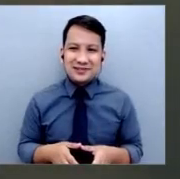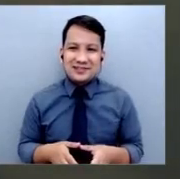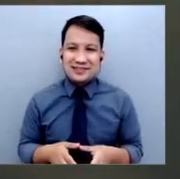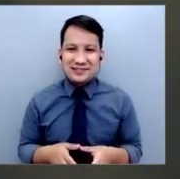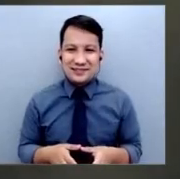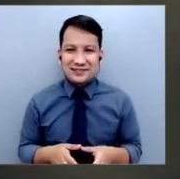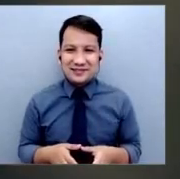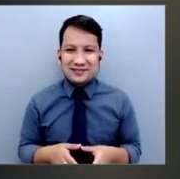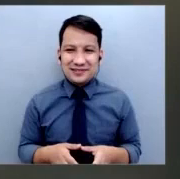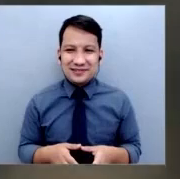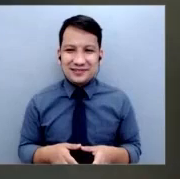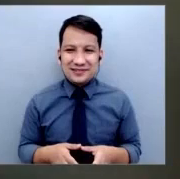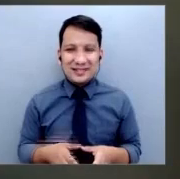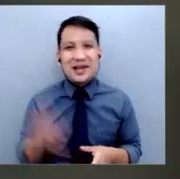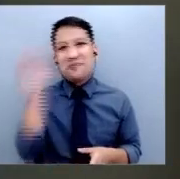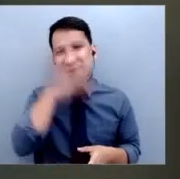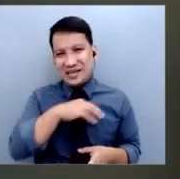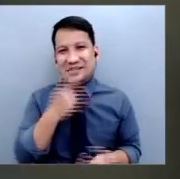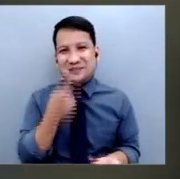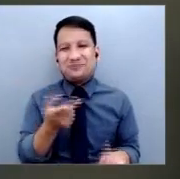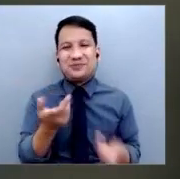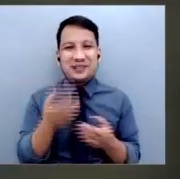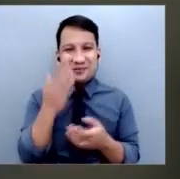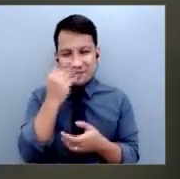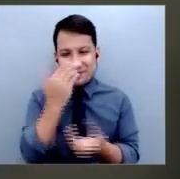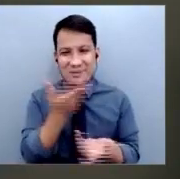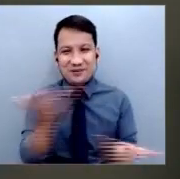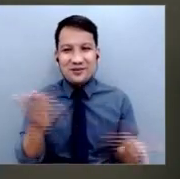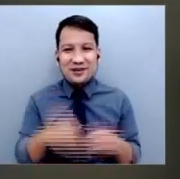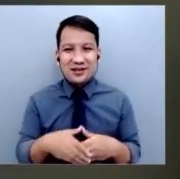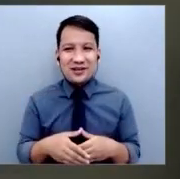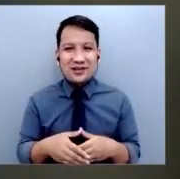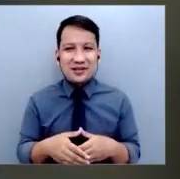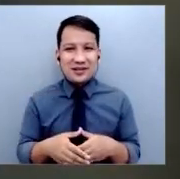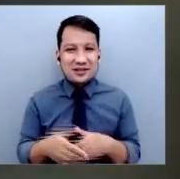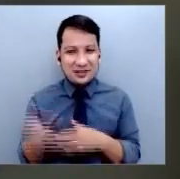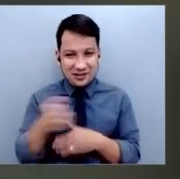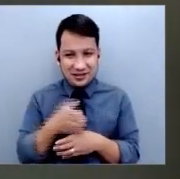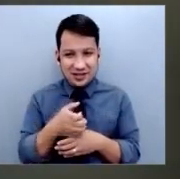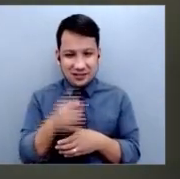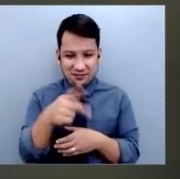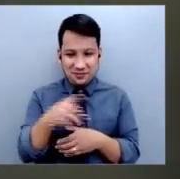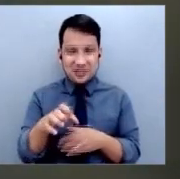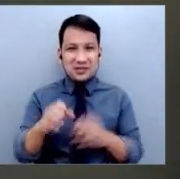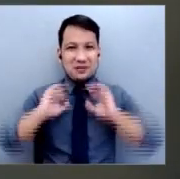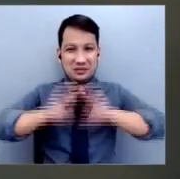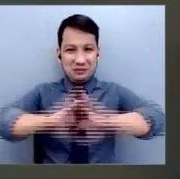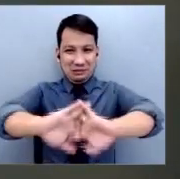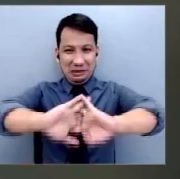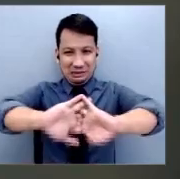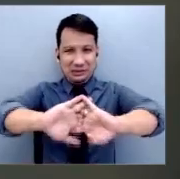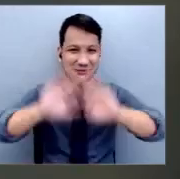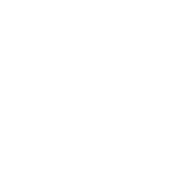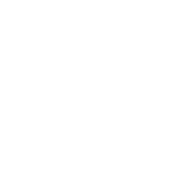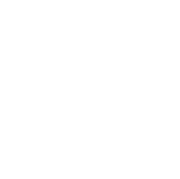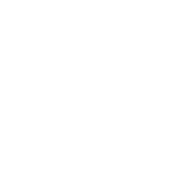It's a prank! Ina-play ko lang yung napag-aralan natin sa PE. Stretching! Ganun, di ba? Stretching.